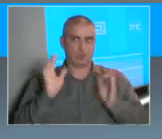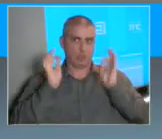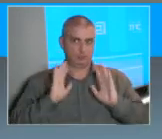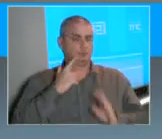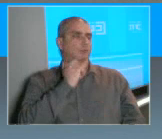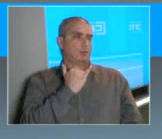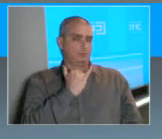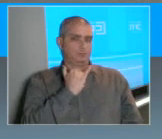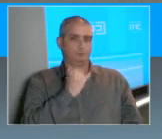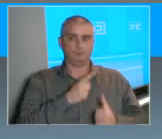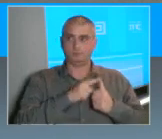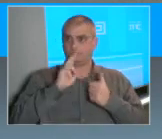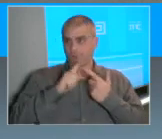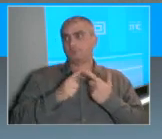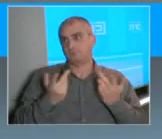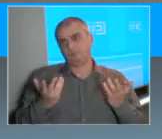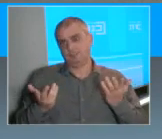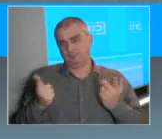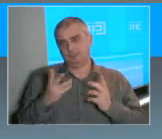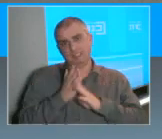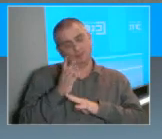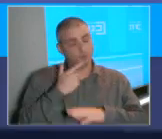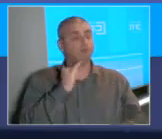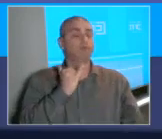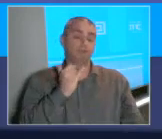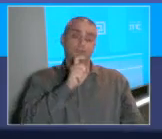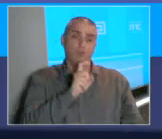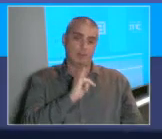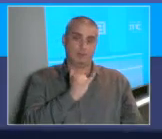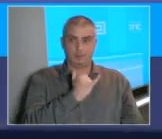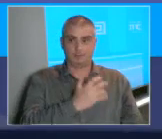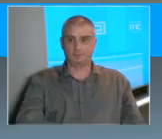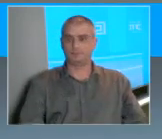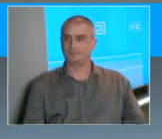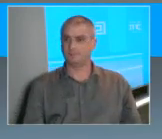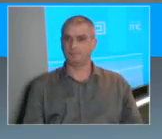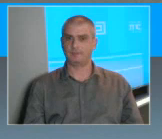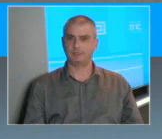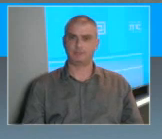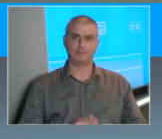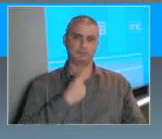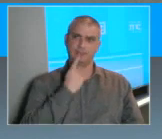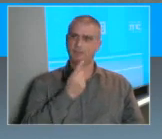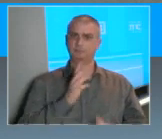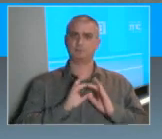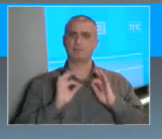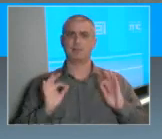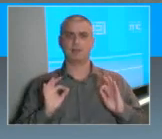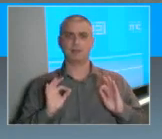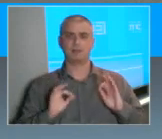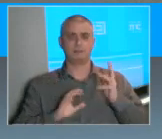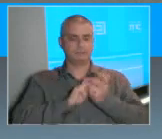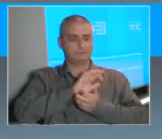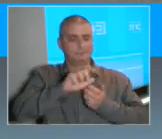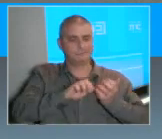רשמי. נכון. אבל זאת, זה הכיוון, זה כנראה. זה הכיוון, כנראה שלשם. וגם צריך להגיד שזה מתחיל,